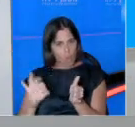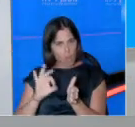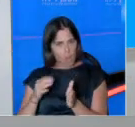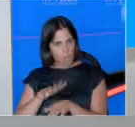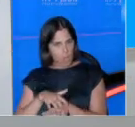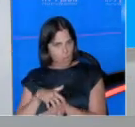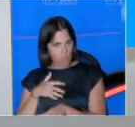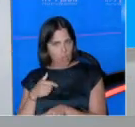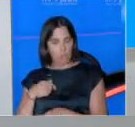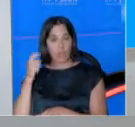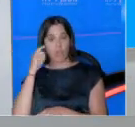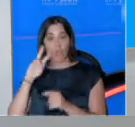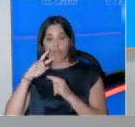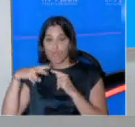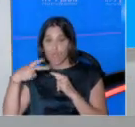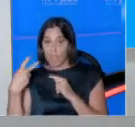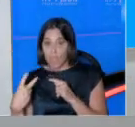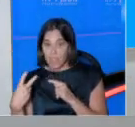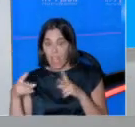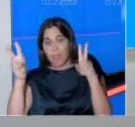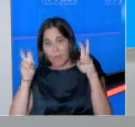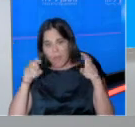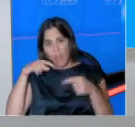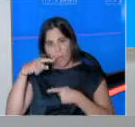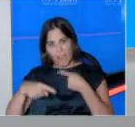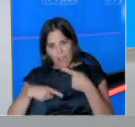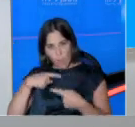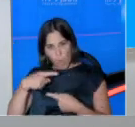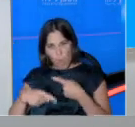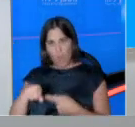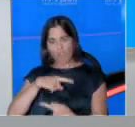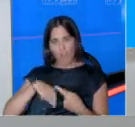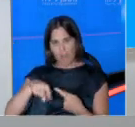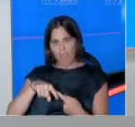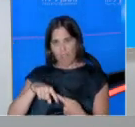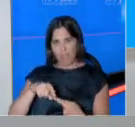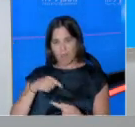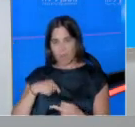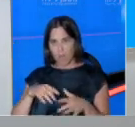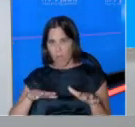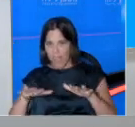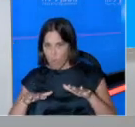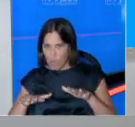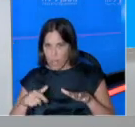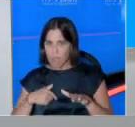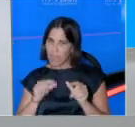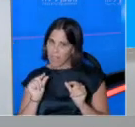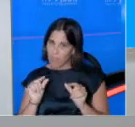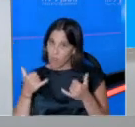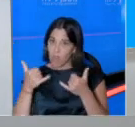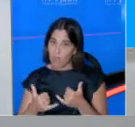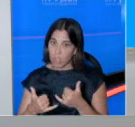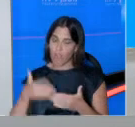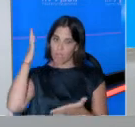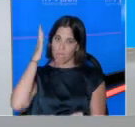א', אני חושבת שכל השנתיים האלו הם כבר סוג של גלגול שאנחנו, אתה יודע, זה כזה מקבל. מין רעידות אדמה קטנות כאלו, ועכשיו זה